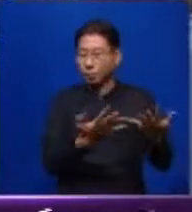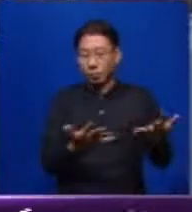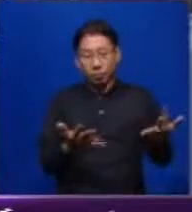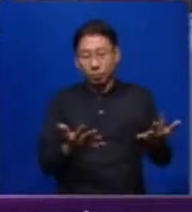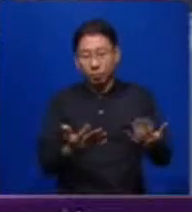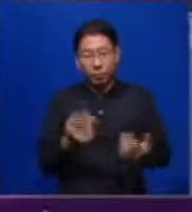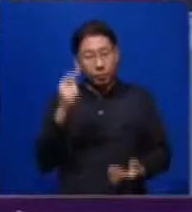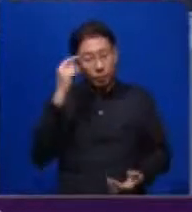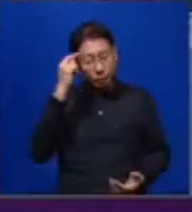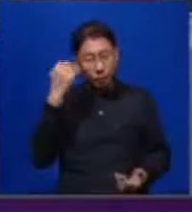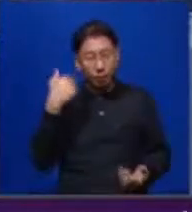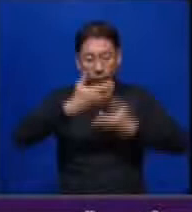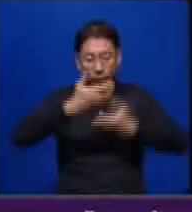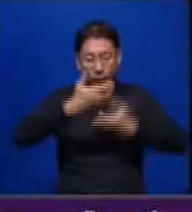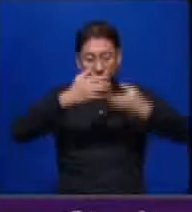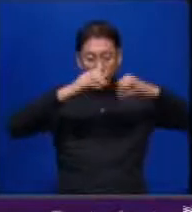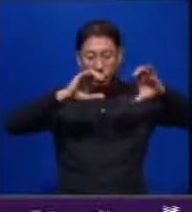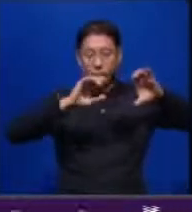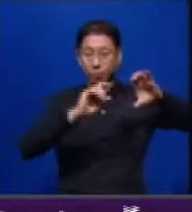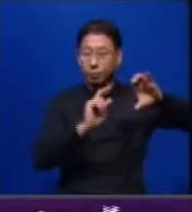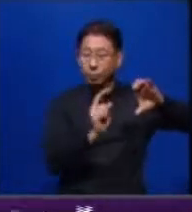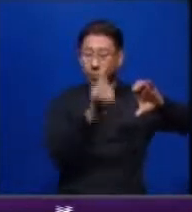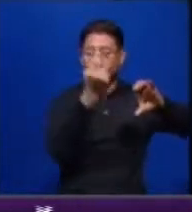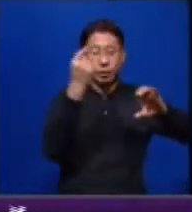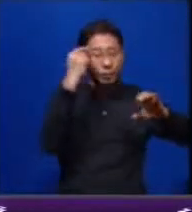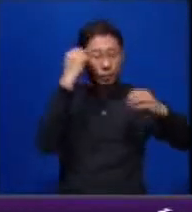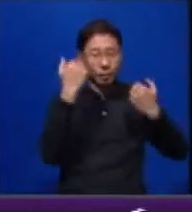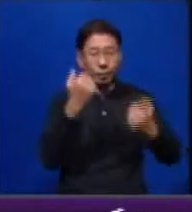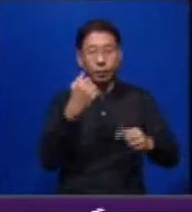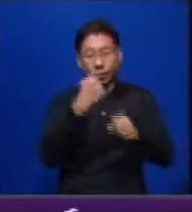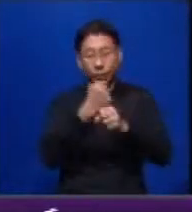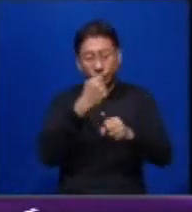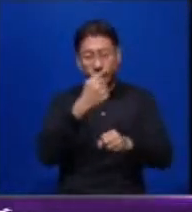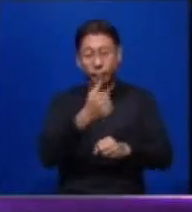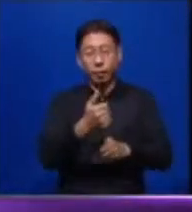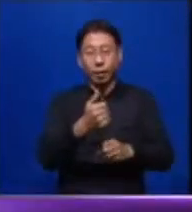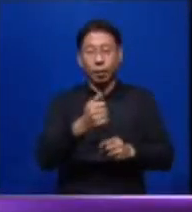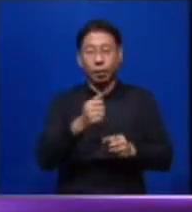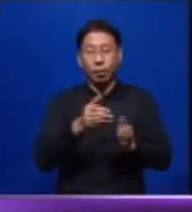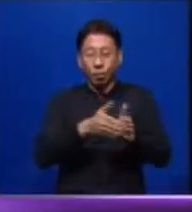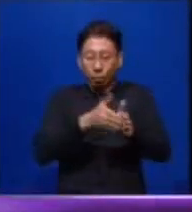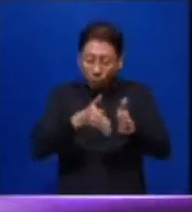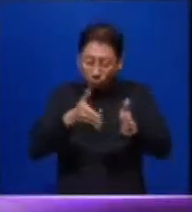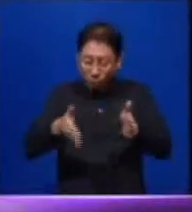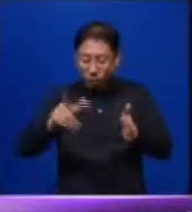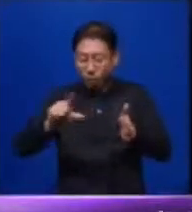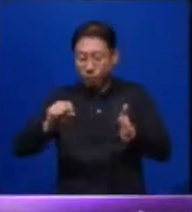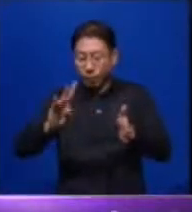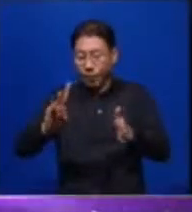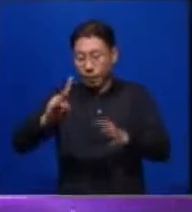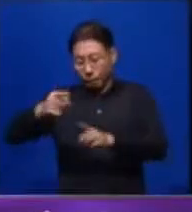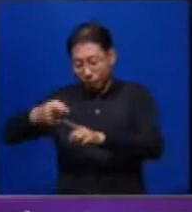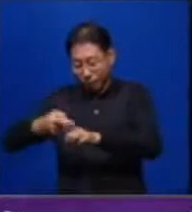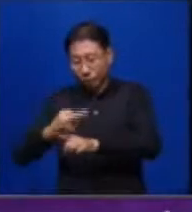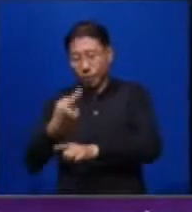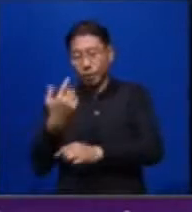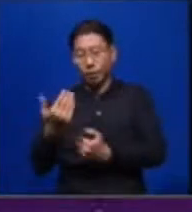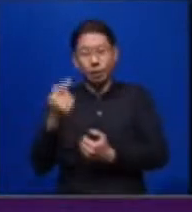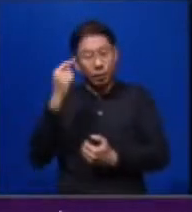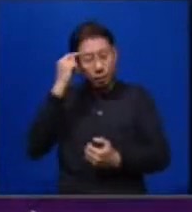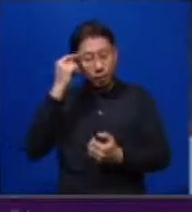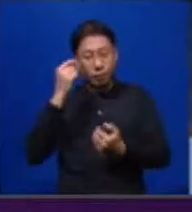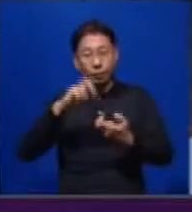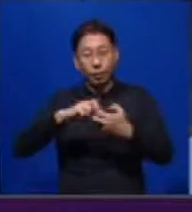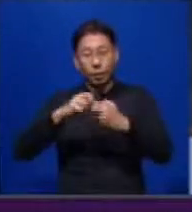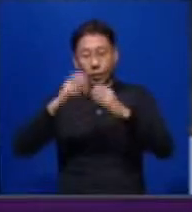อย่างแน่นอนส่วนการหารือกับรัตติกาลคาดการณ์ว่าน่าจะเกิดขึ้นหลังวันที่ 27พฤษภาคมเพราะเชื่อว่าสถานการณ์น่า